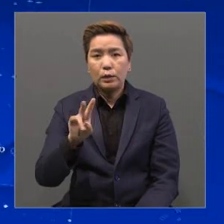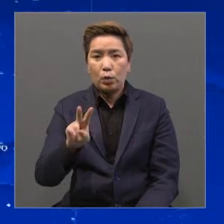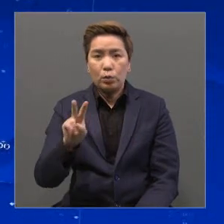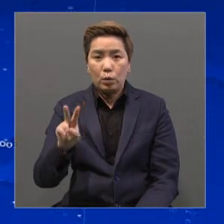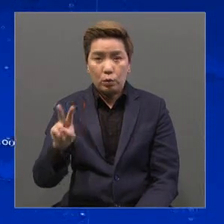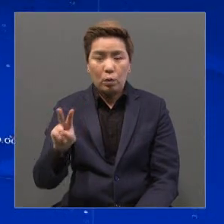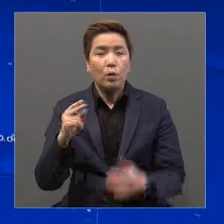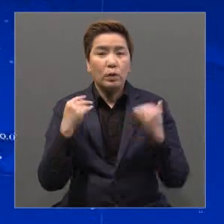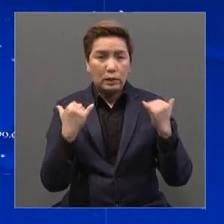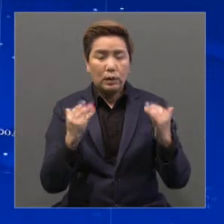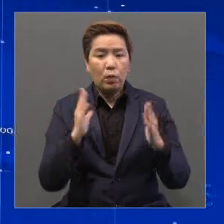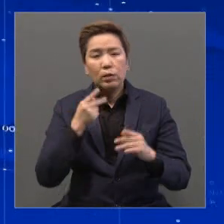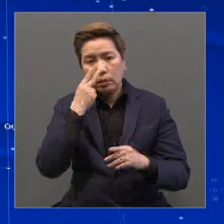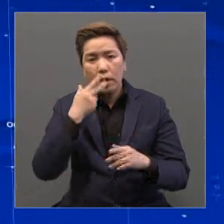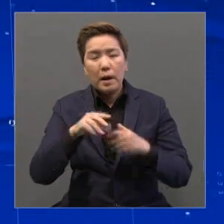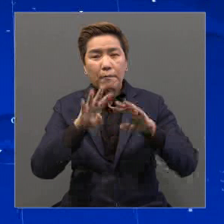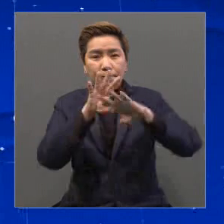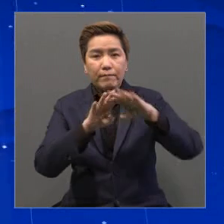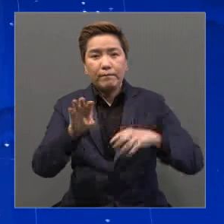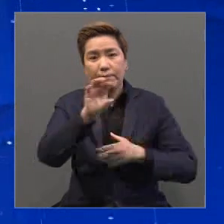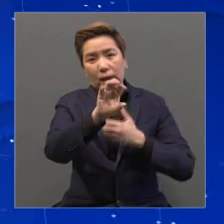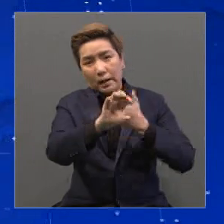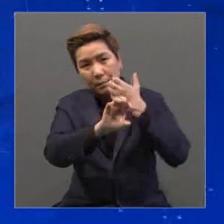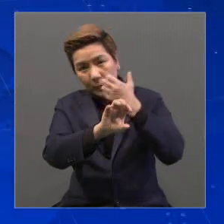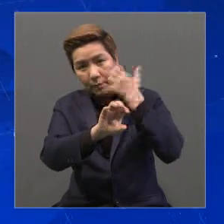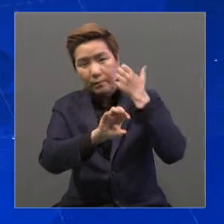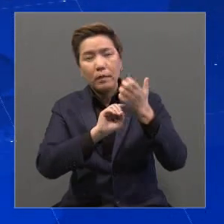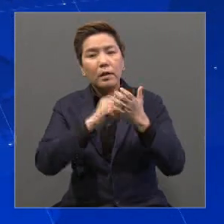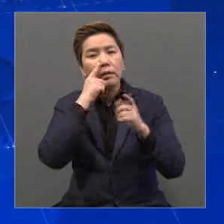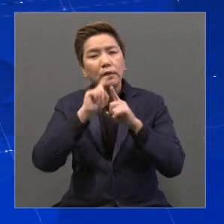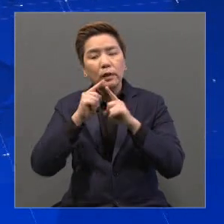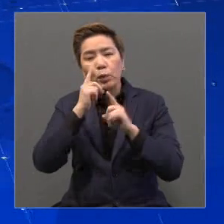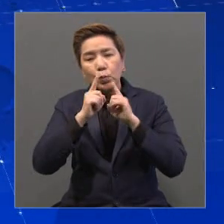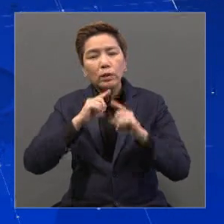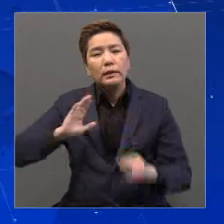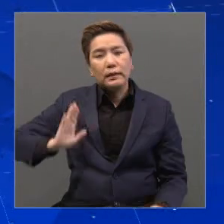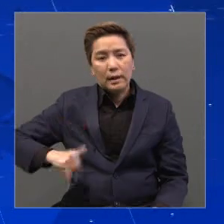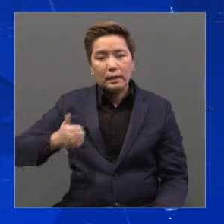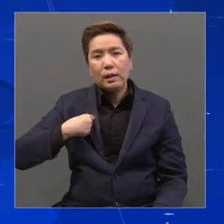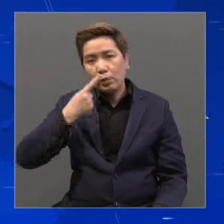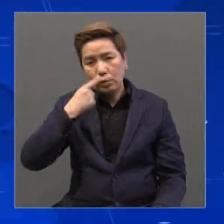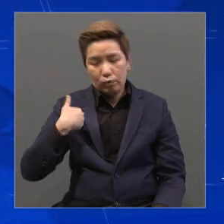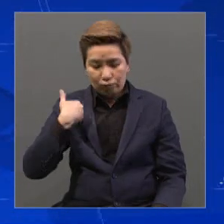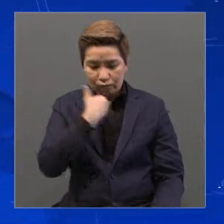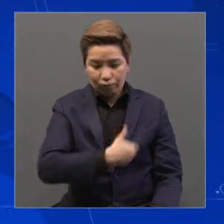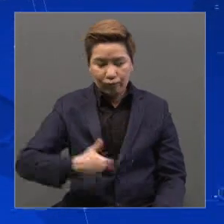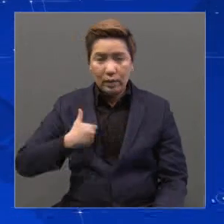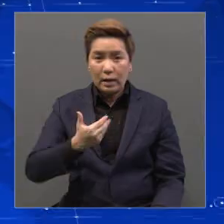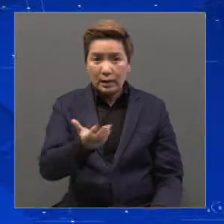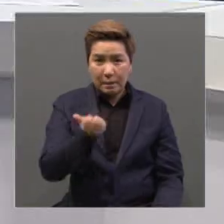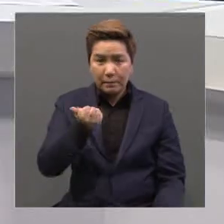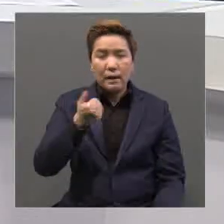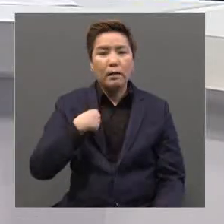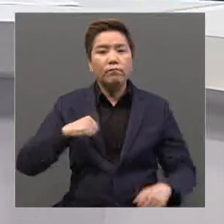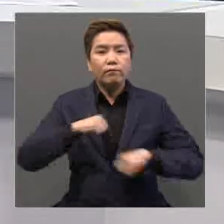นะคะตอนนี้เนี่ยเรียกได้ว่าถ่ายรูป QR Codeไว้ก่อนก็ได้แล้วไปติดต่อทีหลังนะคะได้ทำได้ทั้งสุขภาพและก็ได้ทำบุญ